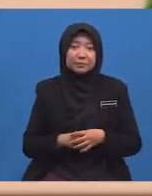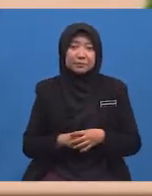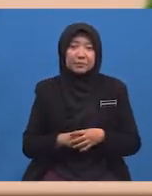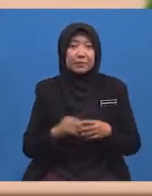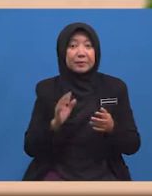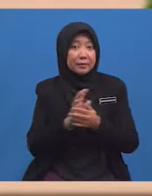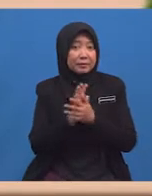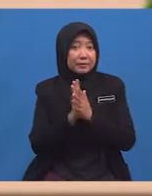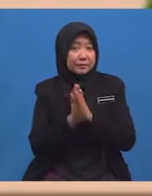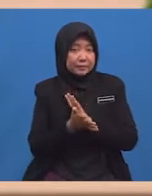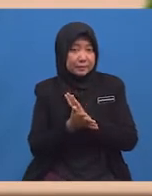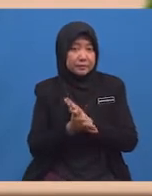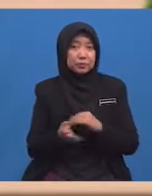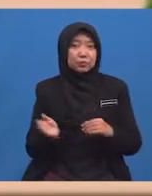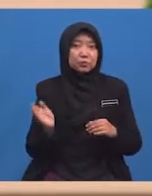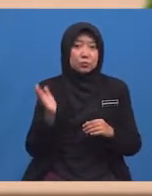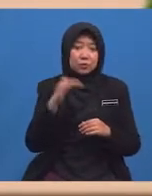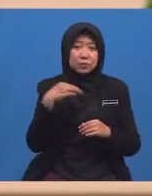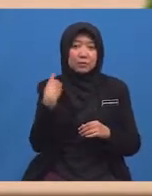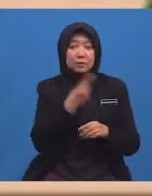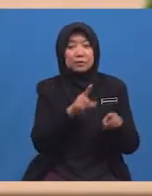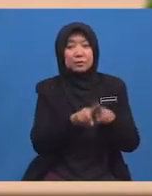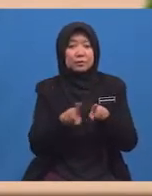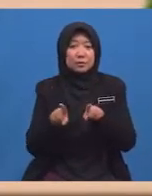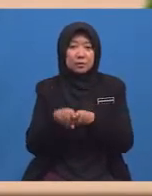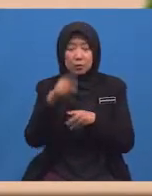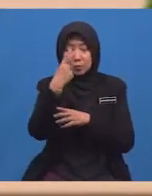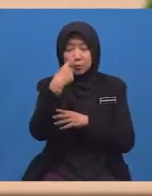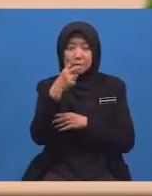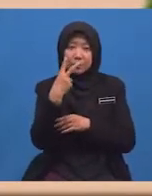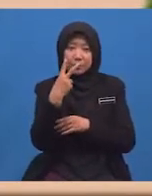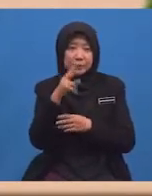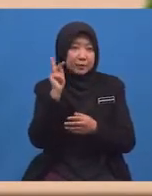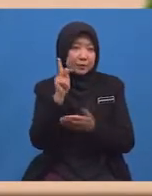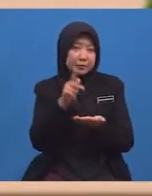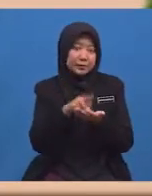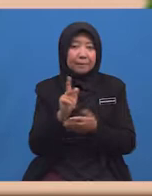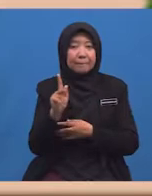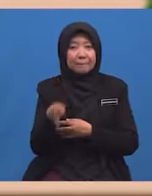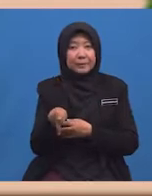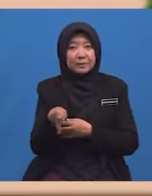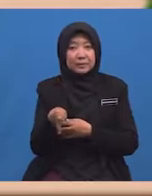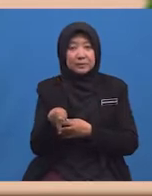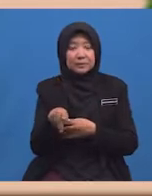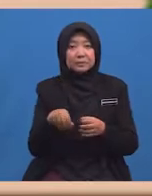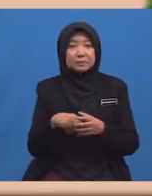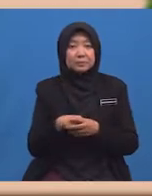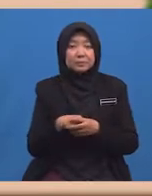Jadi, jom kita sama-sama meneliti dan mengenal pasti secara